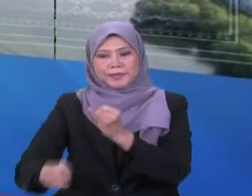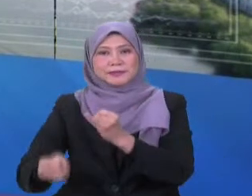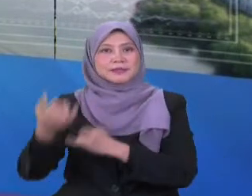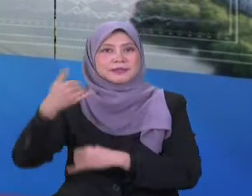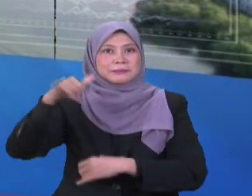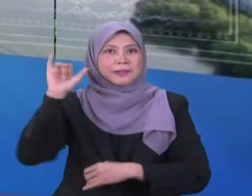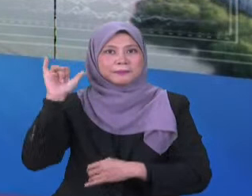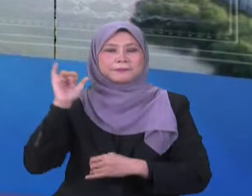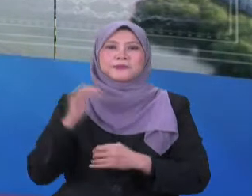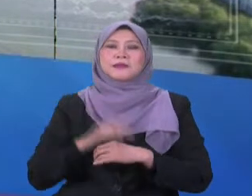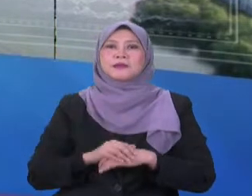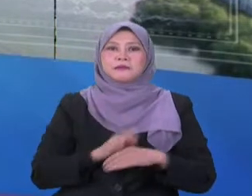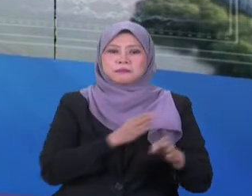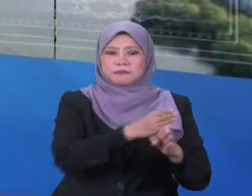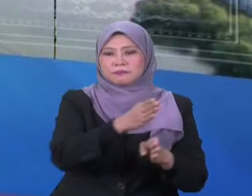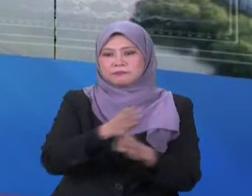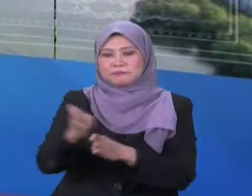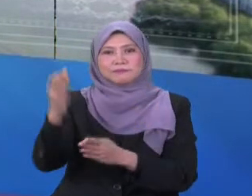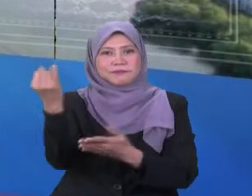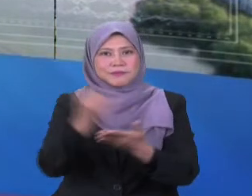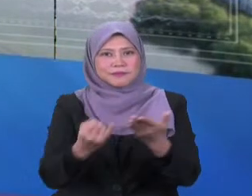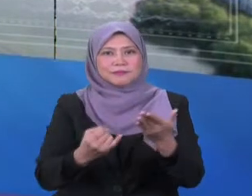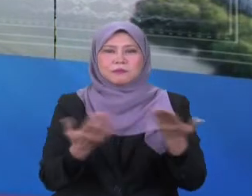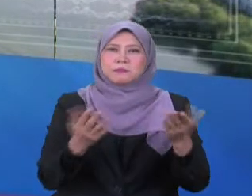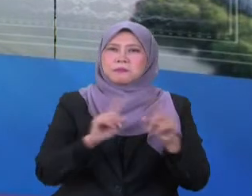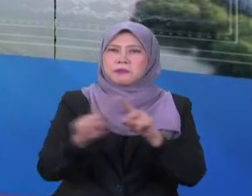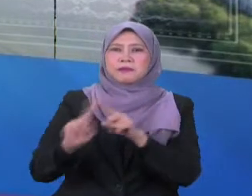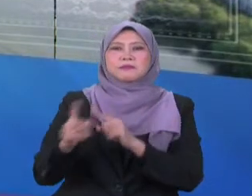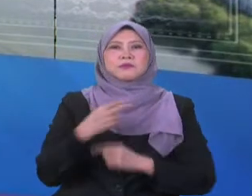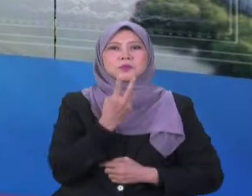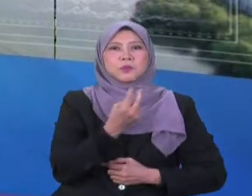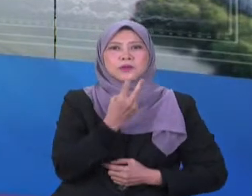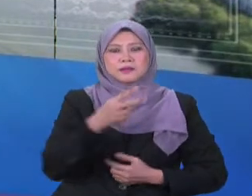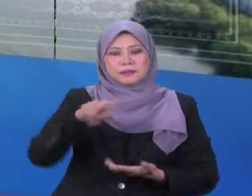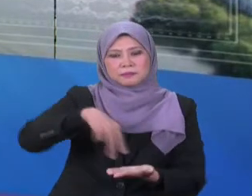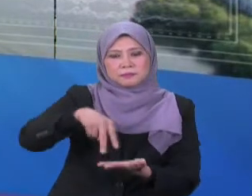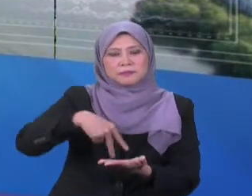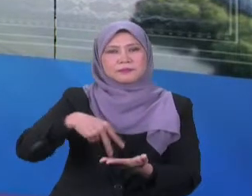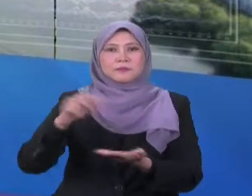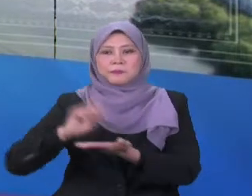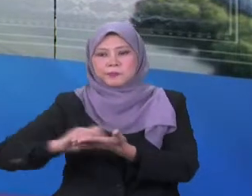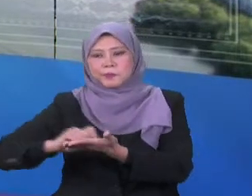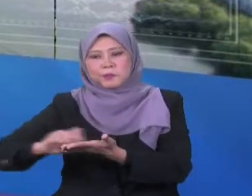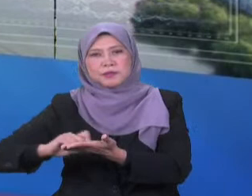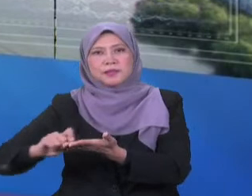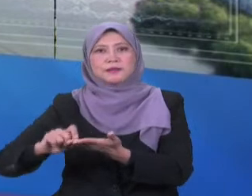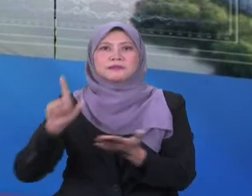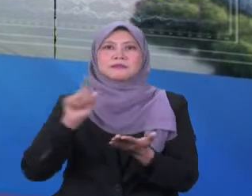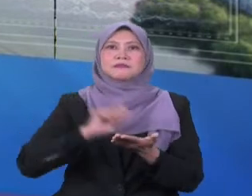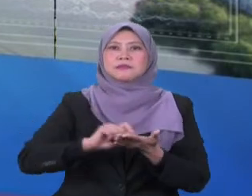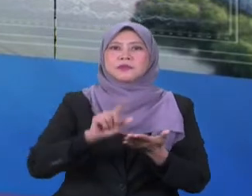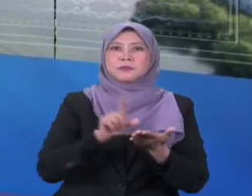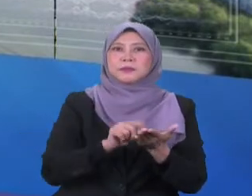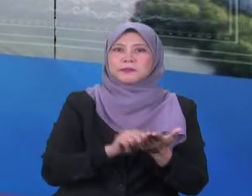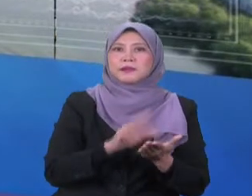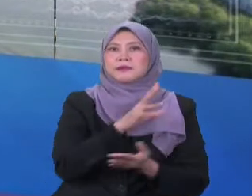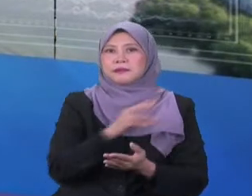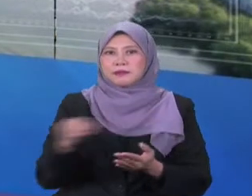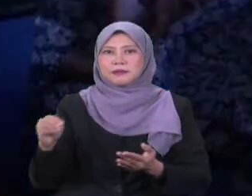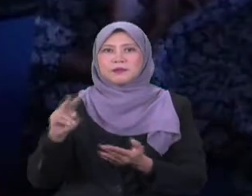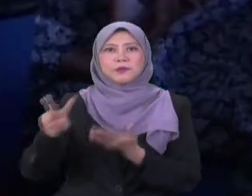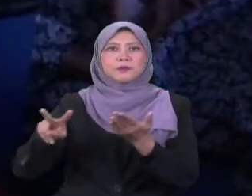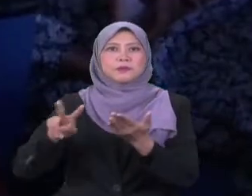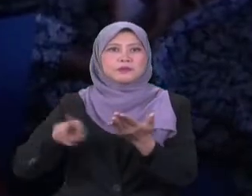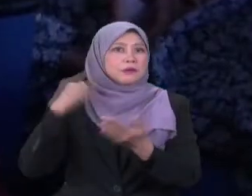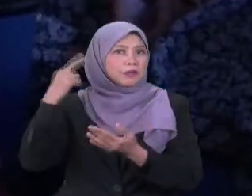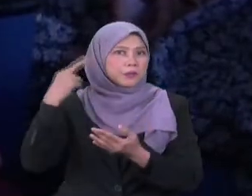menghimpunkan yang seni antaranya seni suara seni tari seni masi penulisan penerbitan dan video